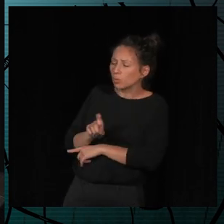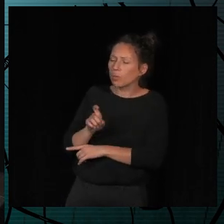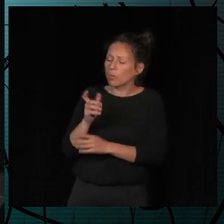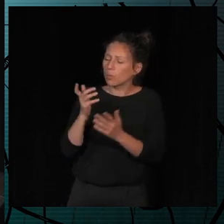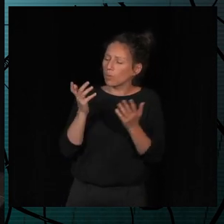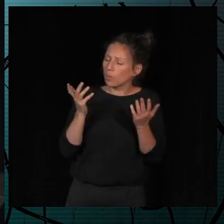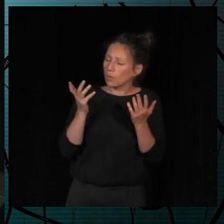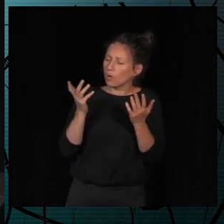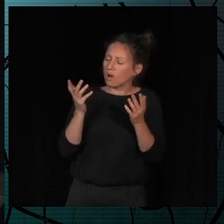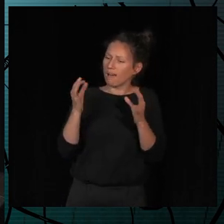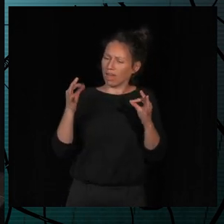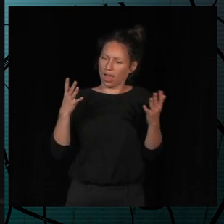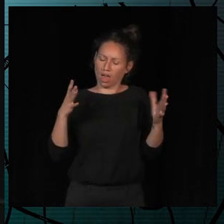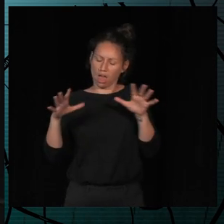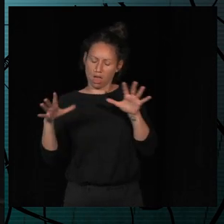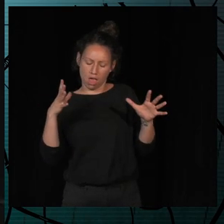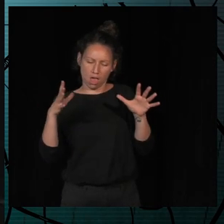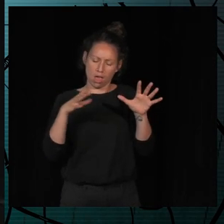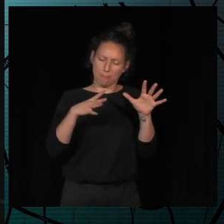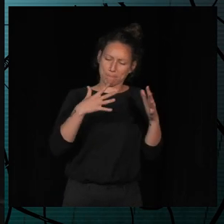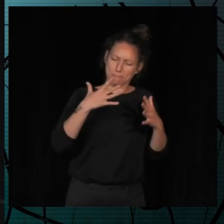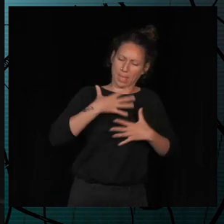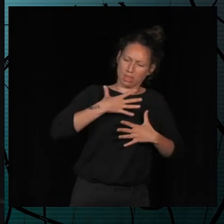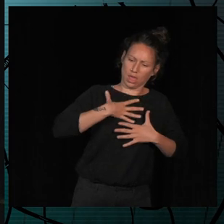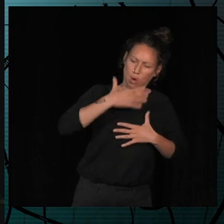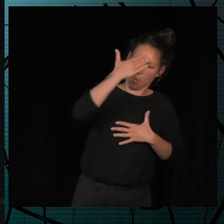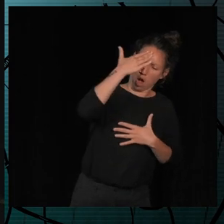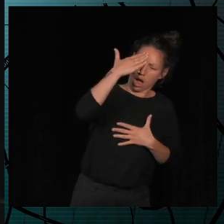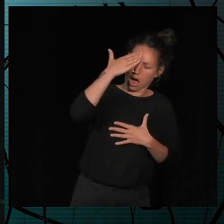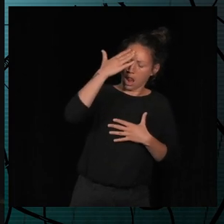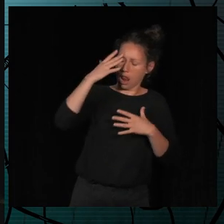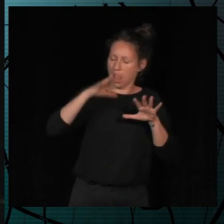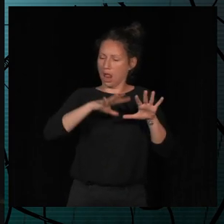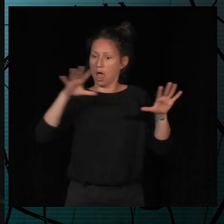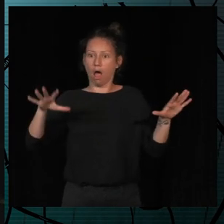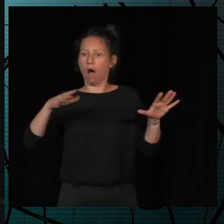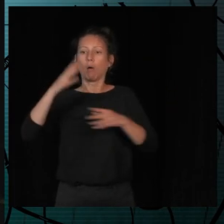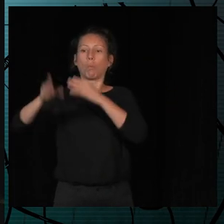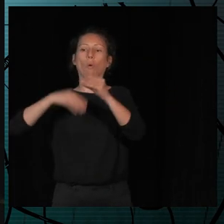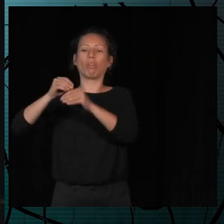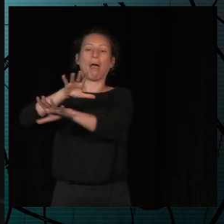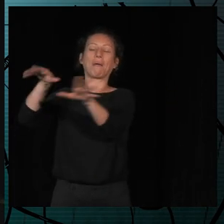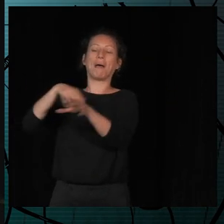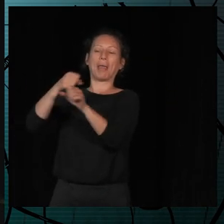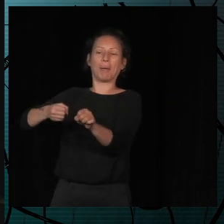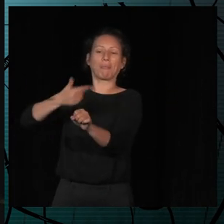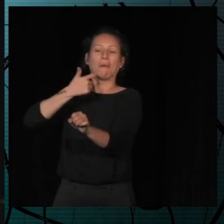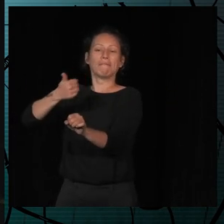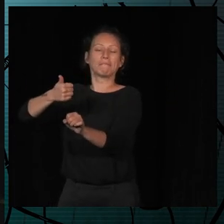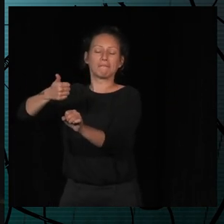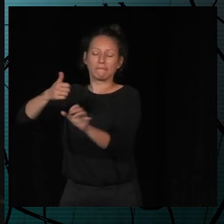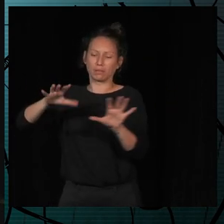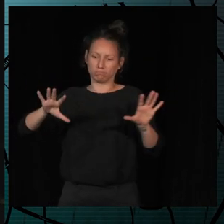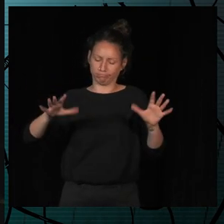peu entre la panique morale d'un côté et puis le tout va pour le mieux dans le meilleur des monde de l'autre euh et même